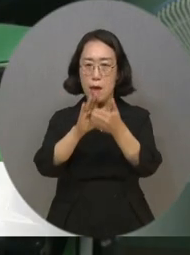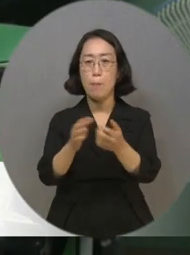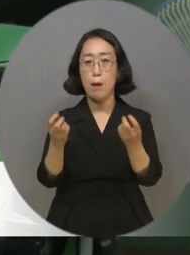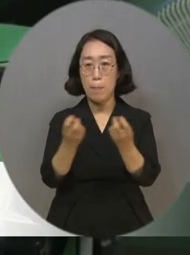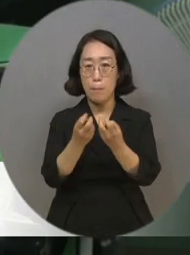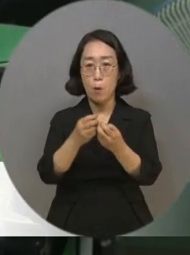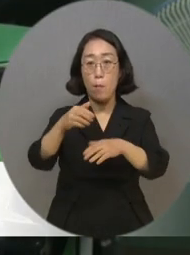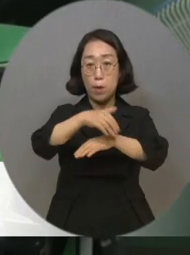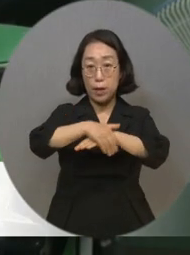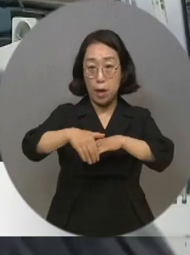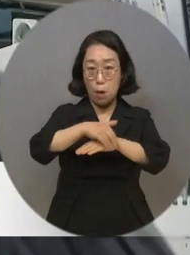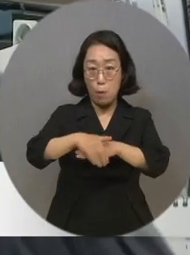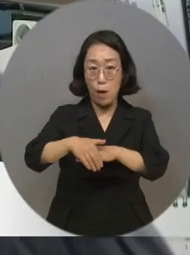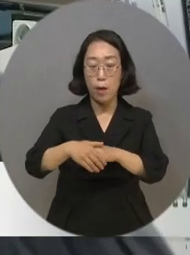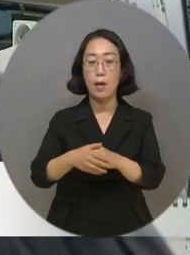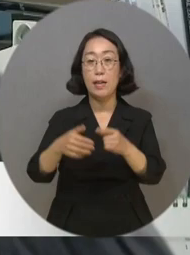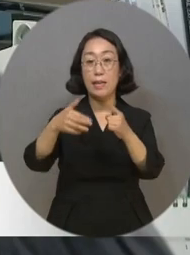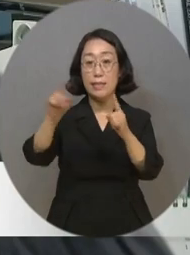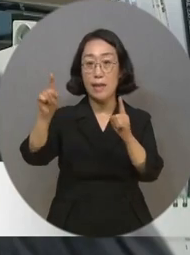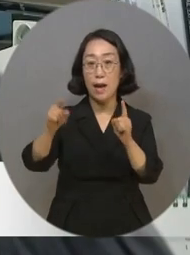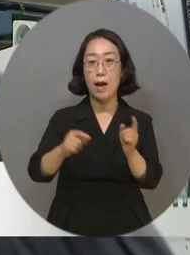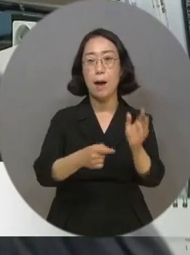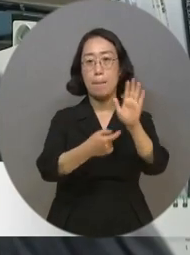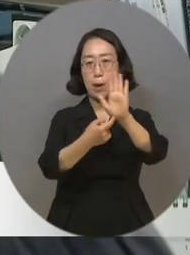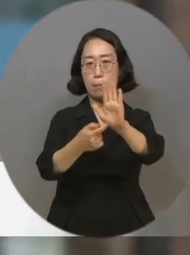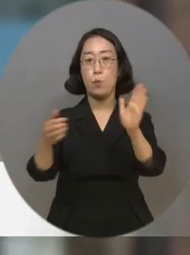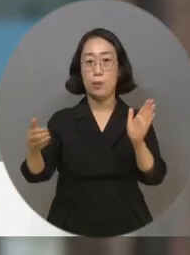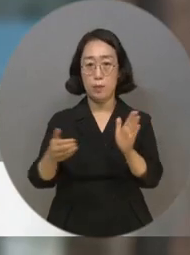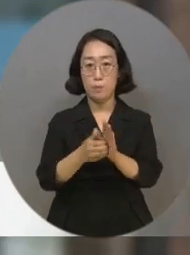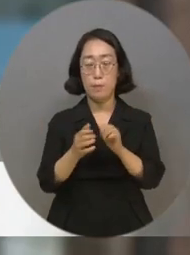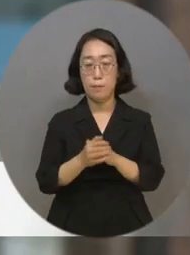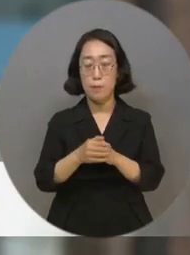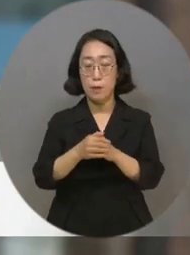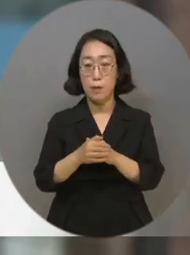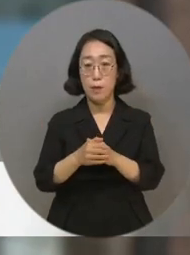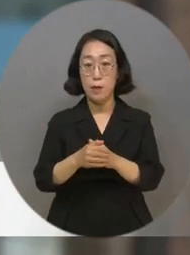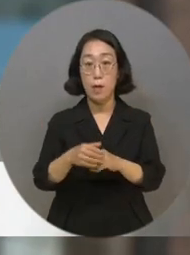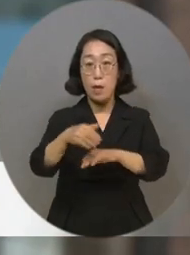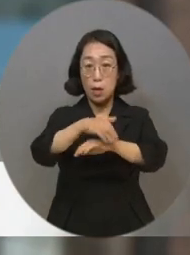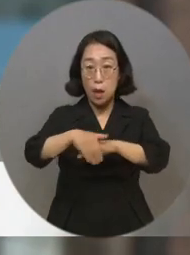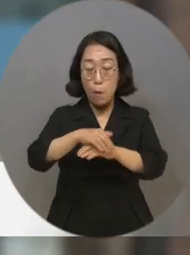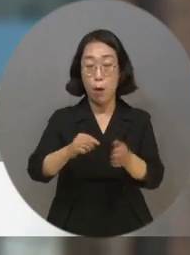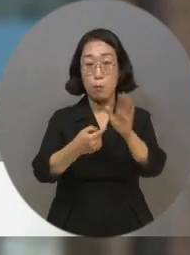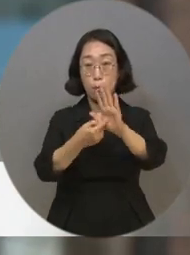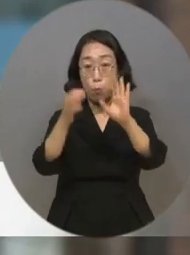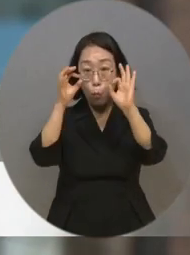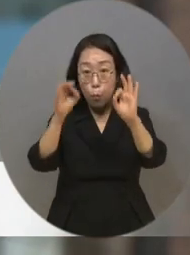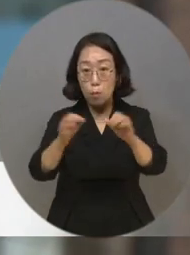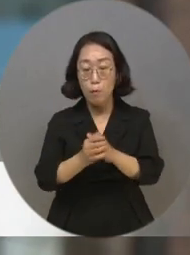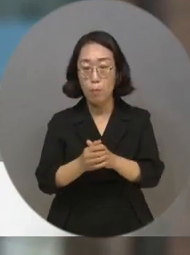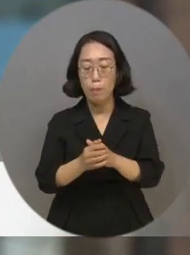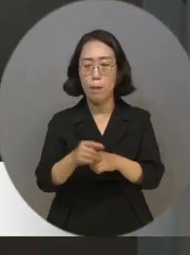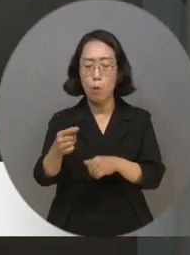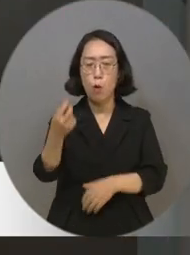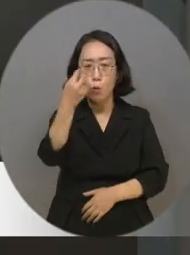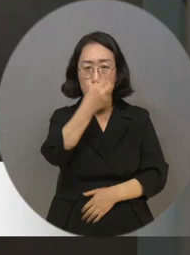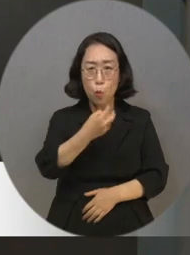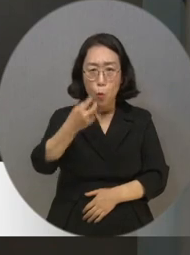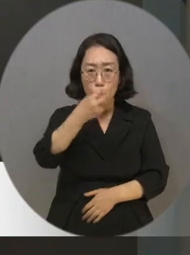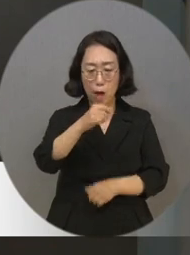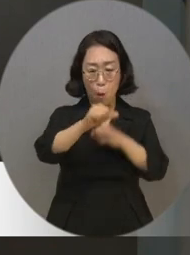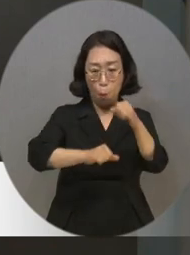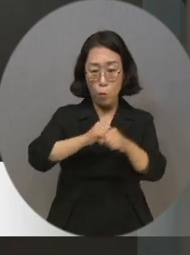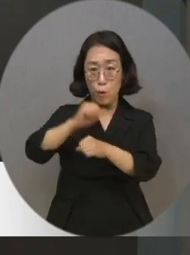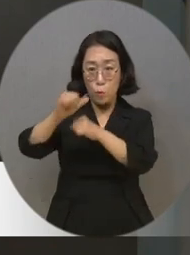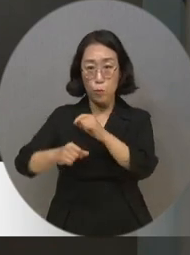제1차 고독사 예방 기본계획을 발표했습니다. 이번 기본계획은 고독사 실태조사 주기를 기존 5년에서